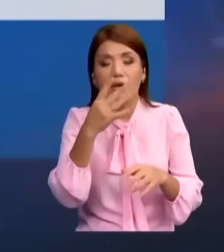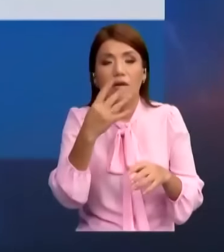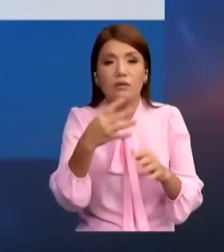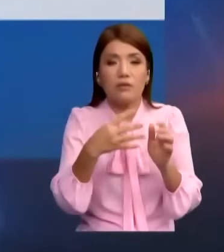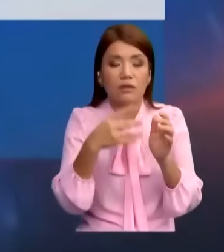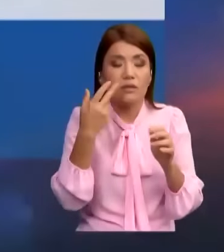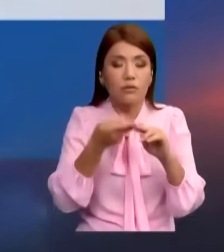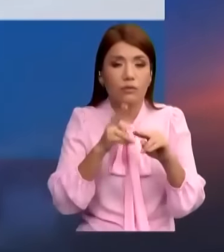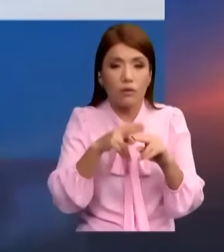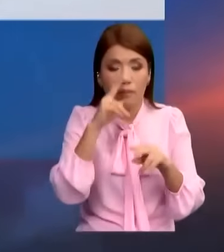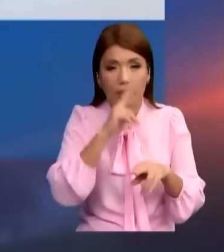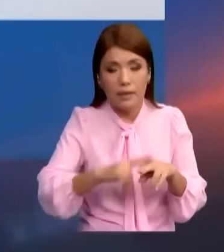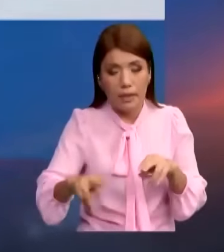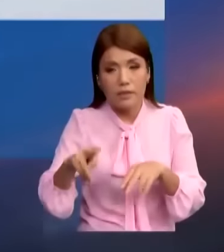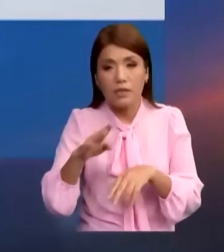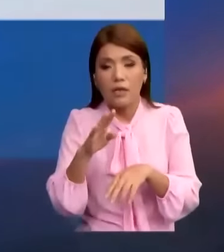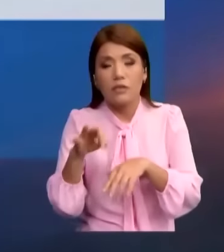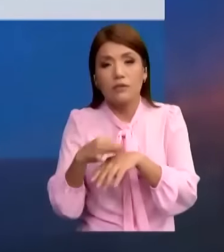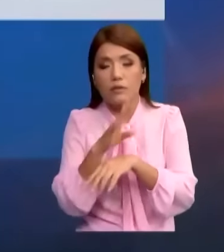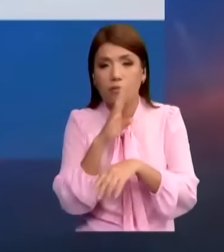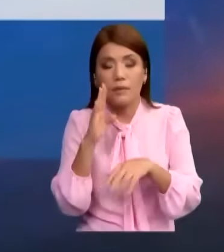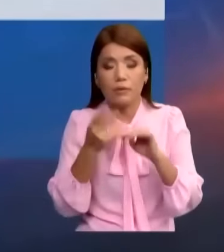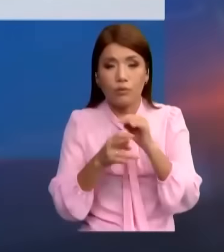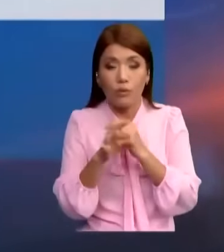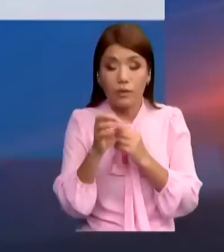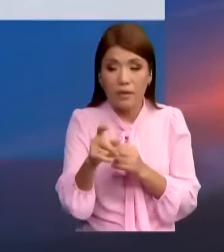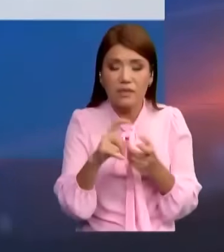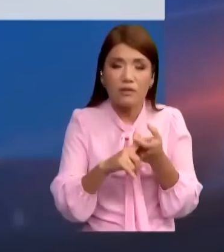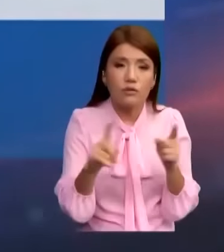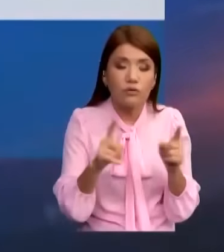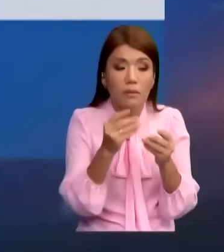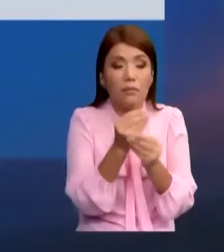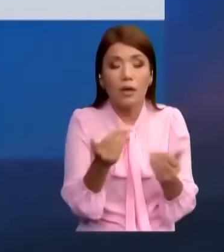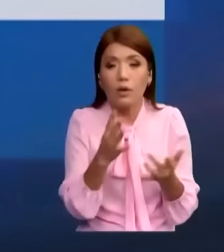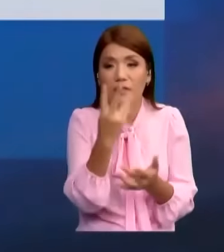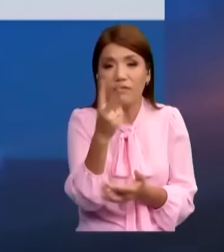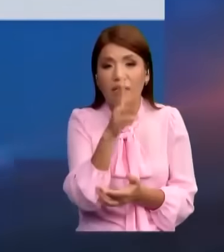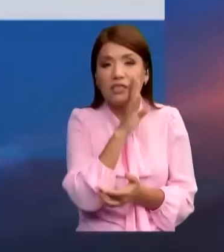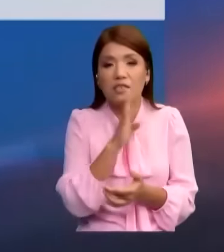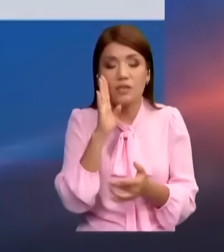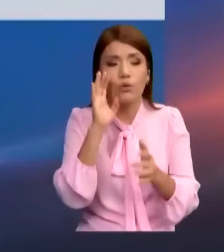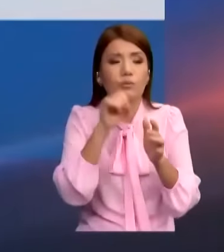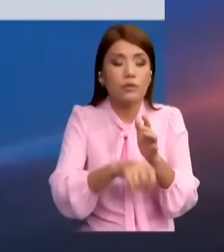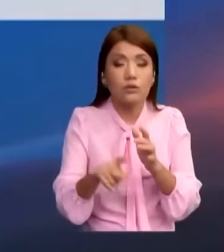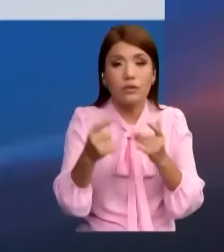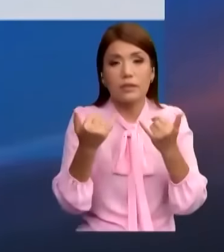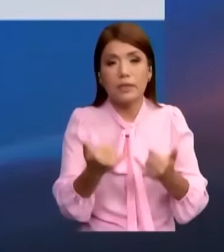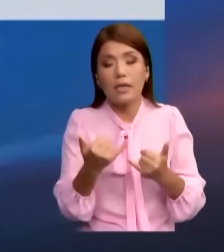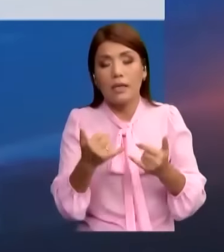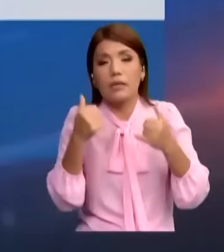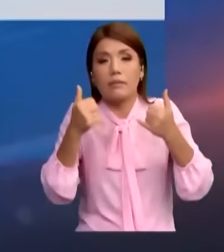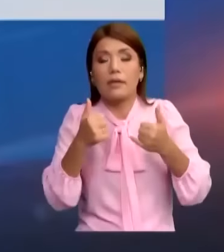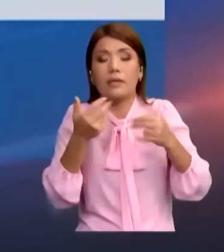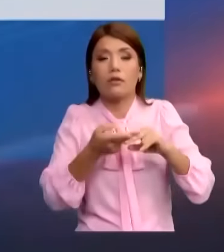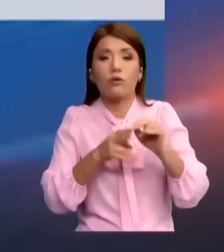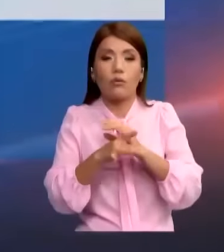вести. Поиск их местонахождения продолжается. Степень возможной связи между исчезновением двух женщин и убийством в настоящее время остается неясной